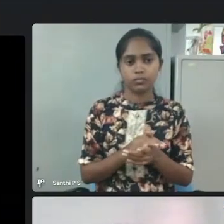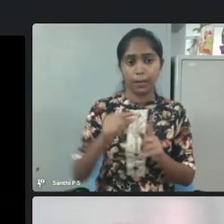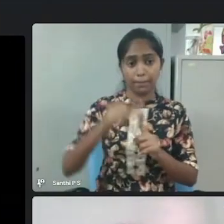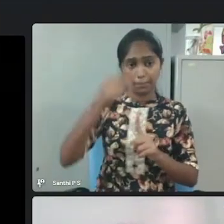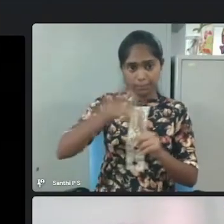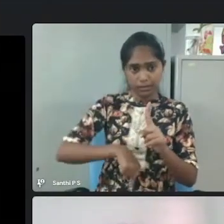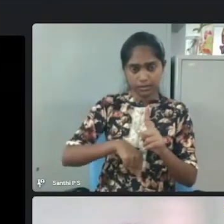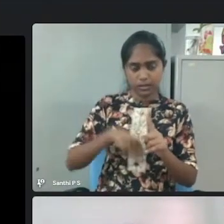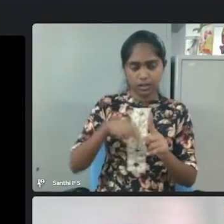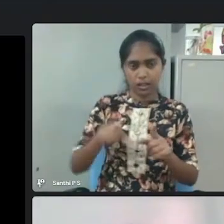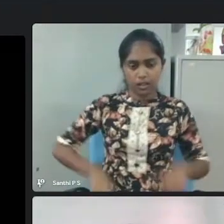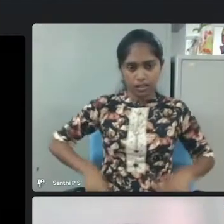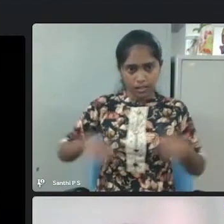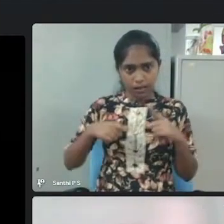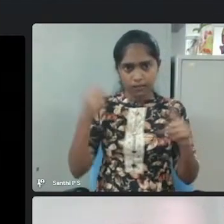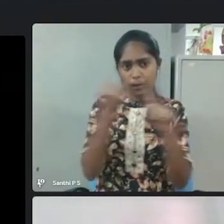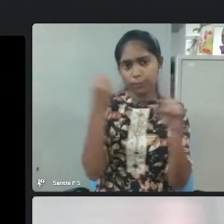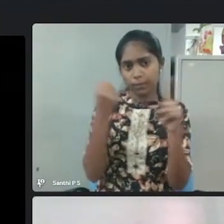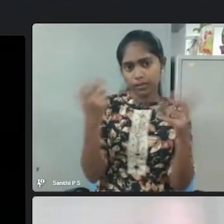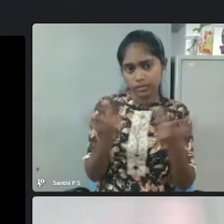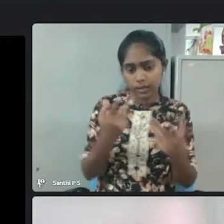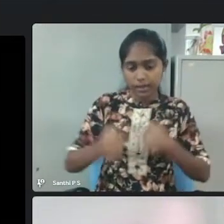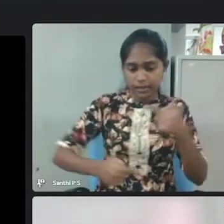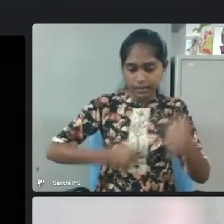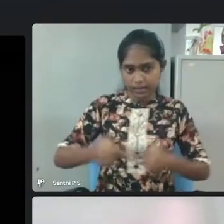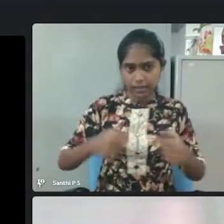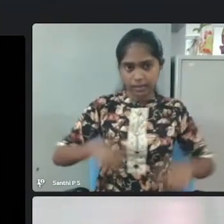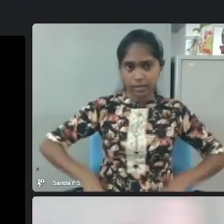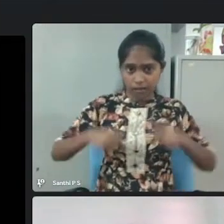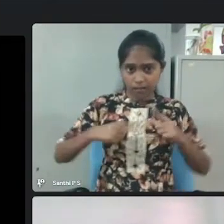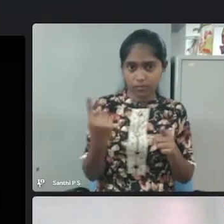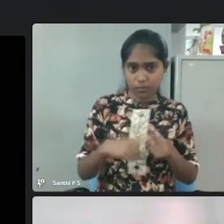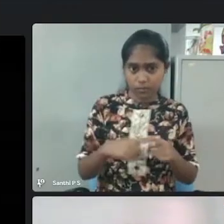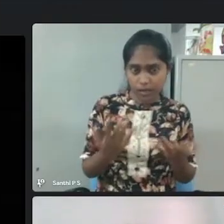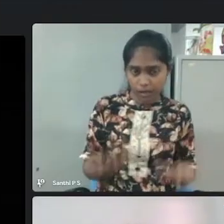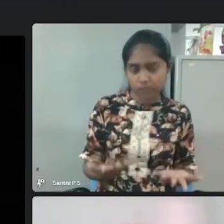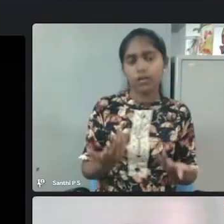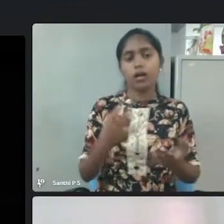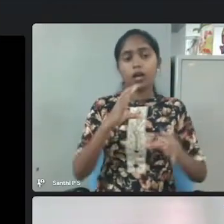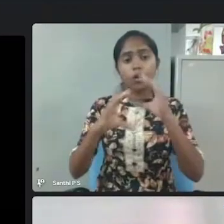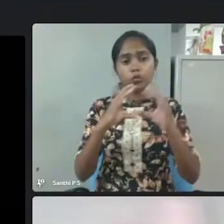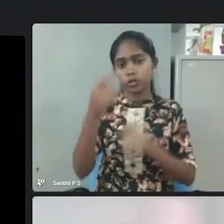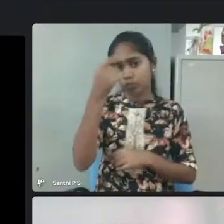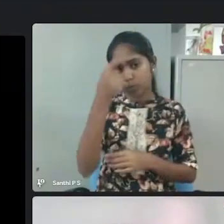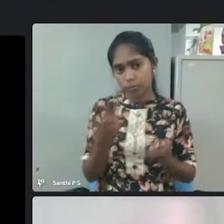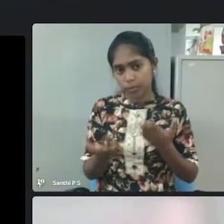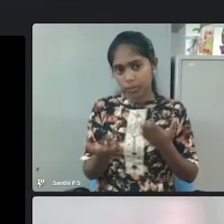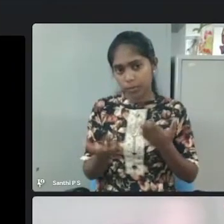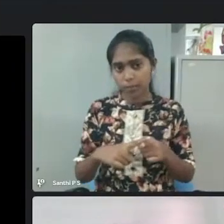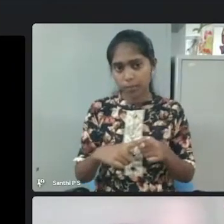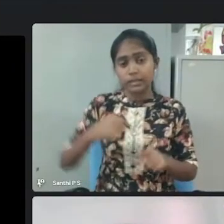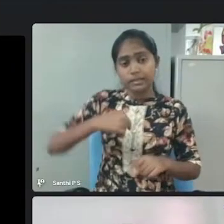ഓരോ ജീവിത ദിനചര്യയിൽ പ്രശ്നങ്ങൾ ഉണ്ടാവാം. ആശയവിനിമയത്തിൽ അല്ലെങ്കിൽ കമ്മ്യൂണിക്കേഷനിൽ പ്രശ്നങ്ങൾ ഉണ്ടായേക്കാം. സ്വയം